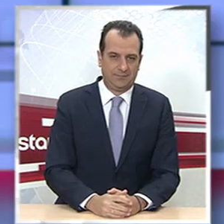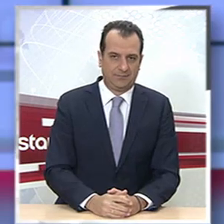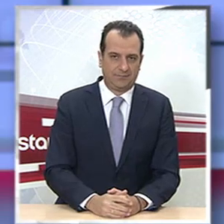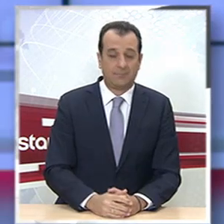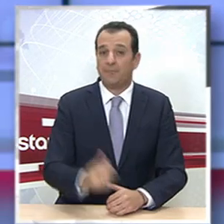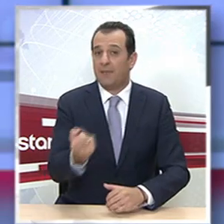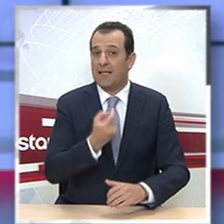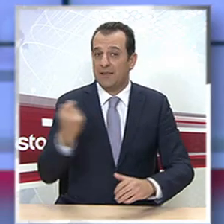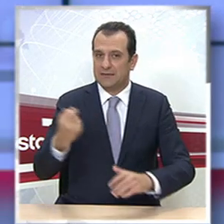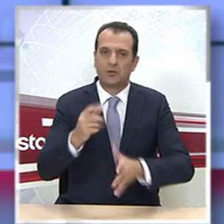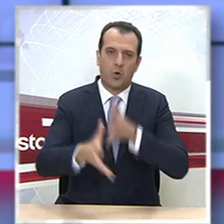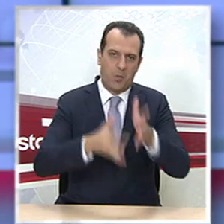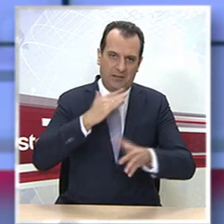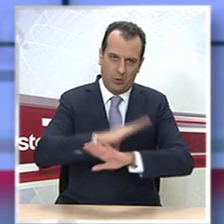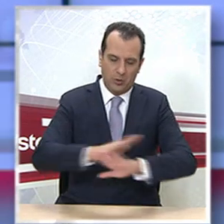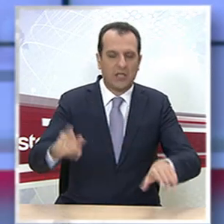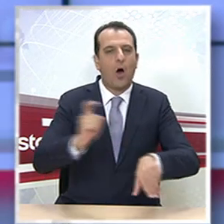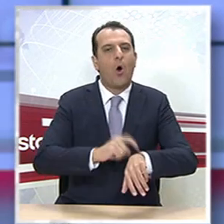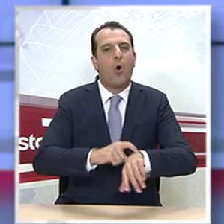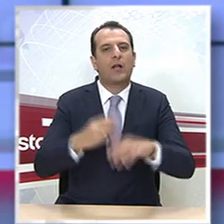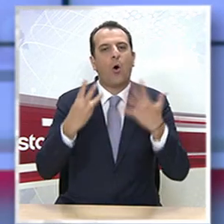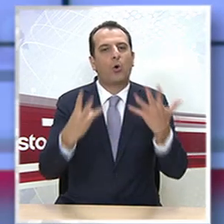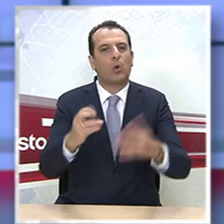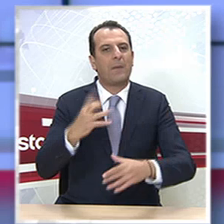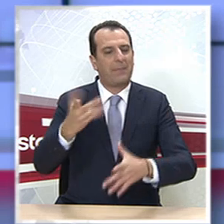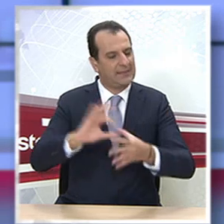Εδώ, κυρίες και κύριοι, τελείωσε το απογευματινό δελτίο ειδήσεων